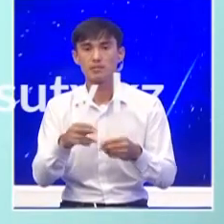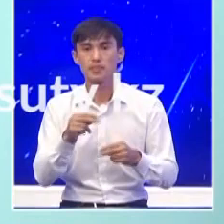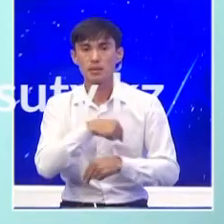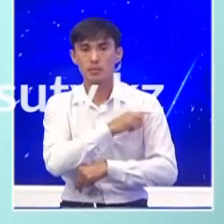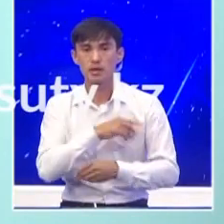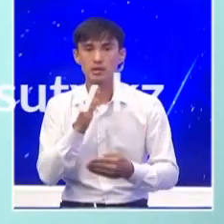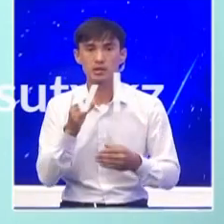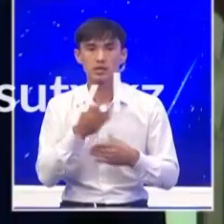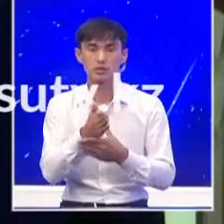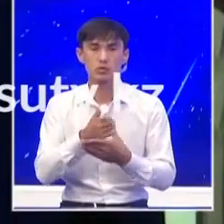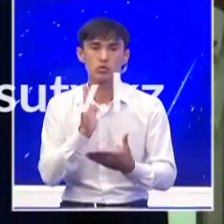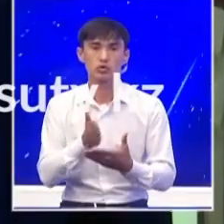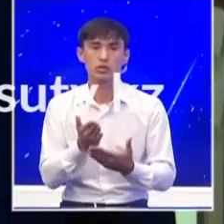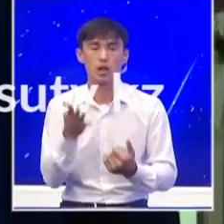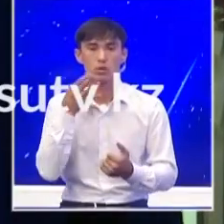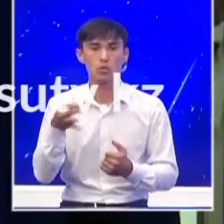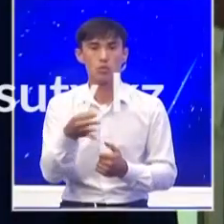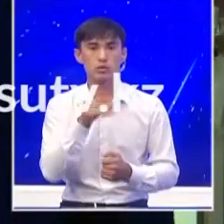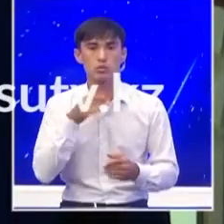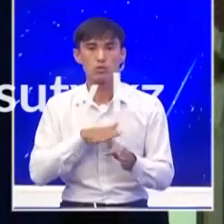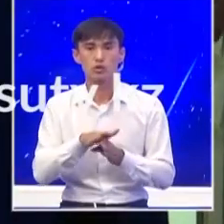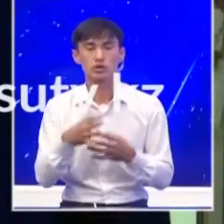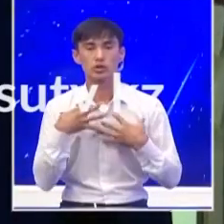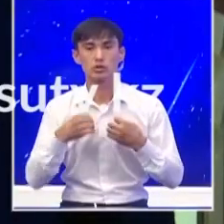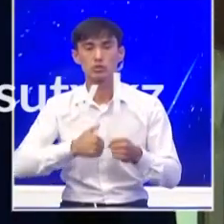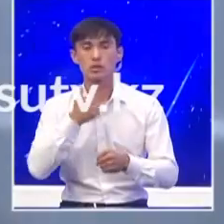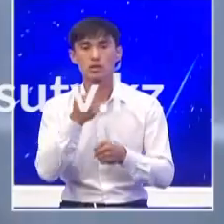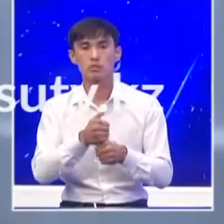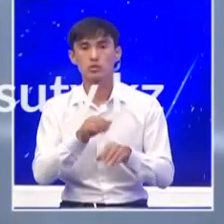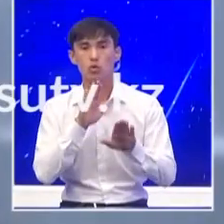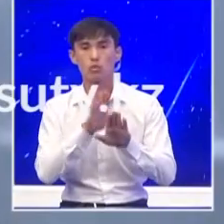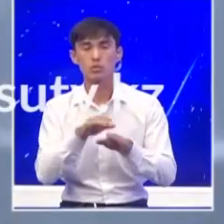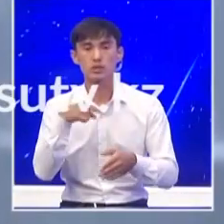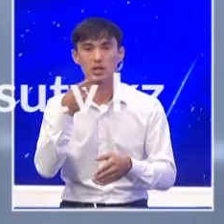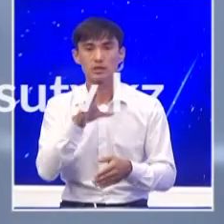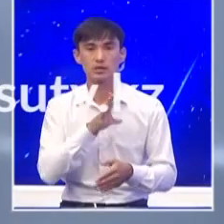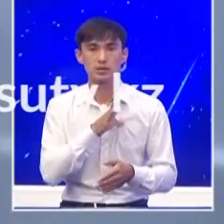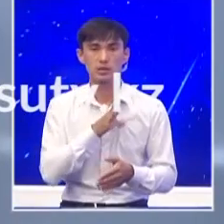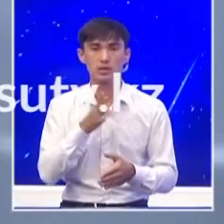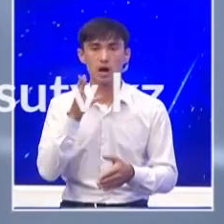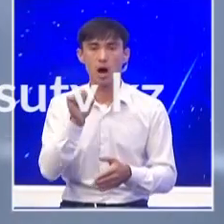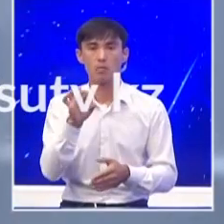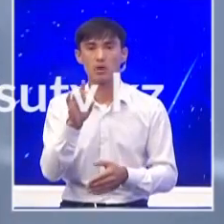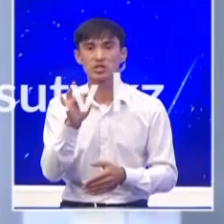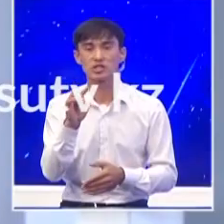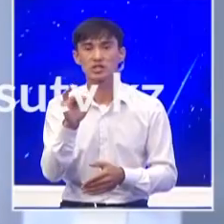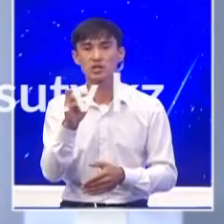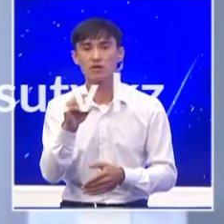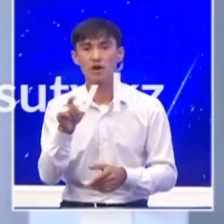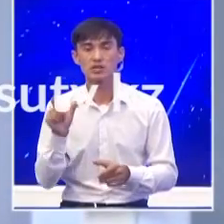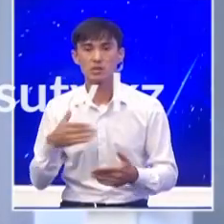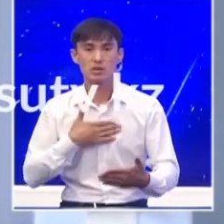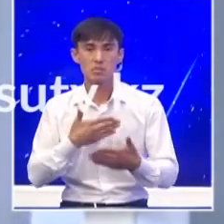өткен брифингте Алматы облысы бойынша денсаулық сақтау басқармасы басшысының орынбасары мәлімдеді. Арман Жансенгіров азаматтарды